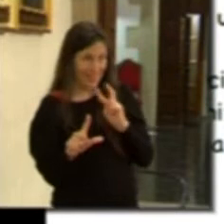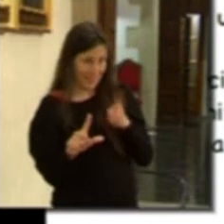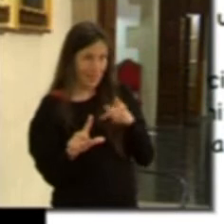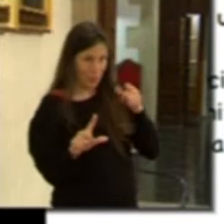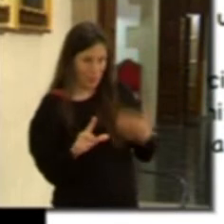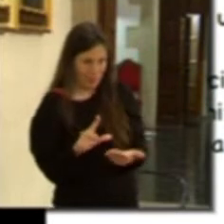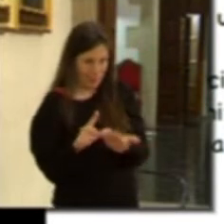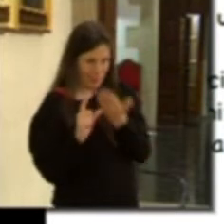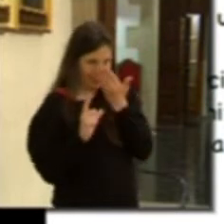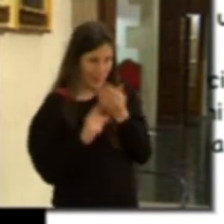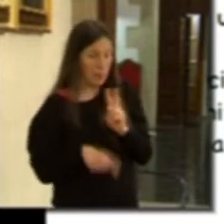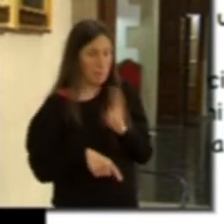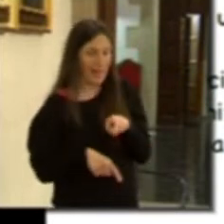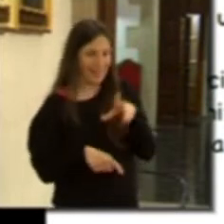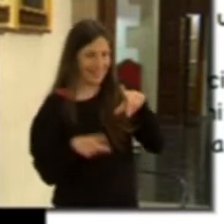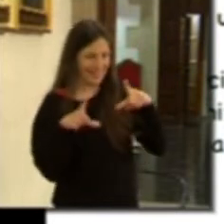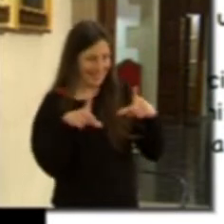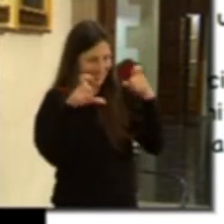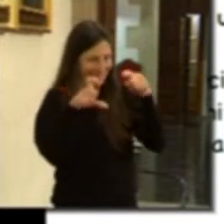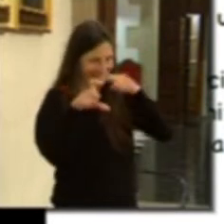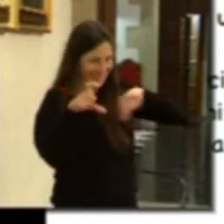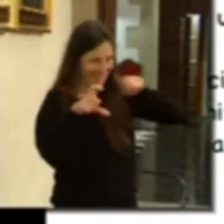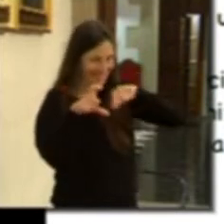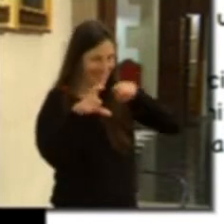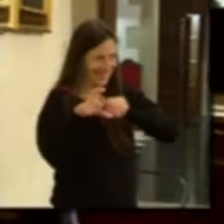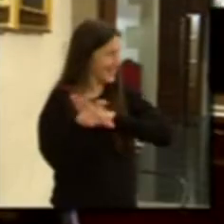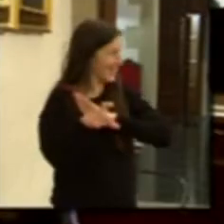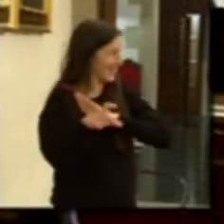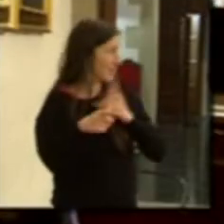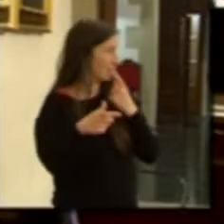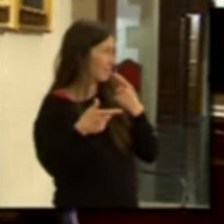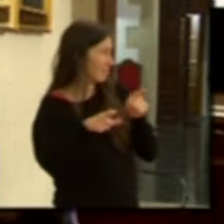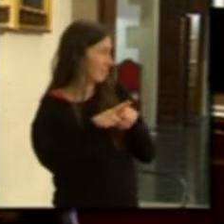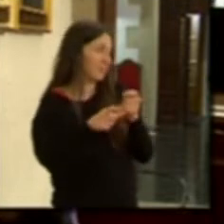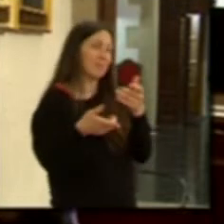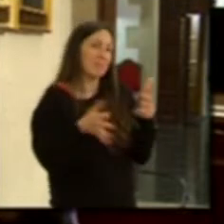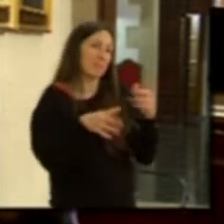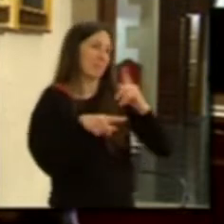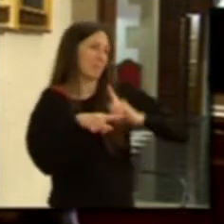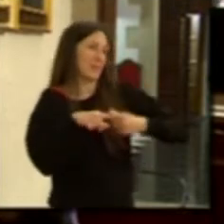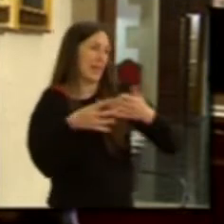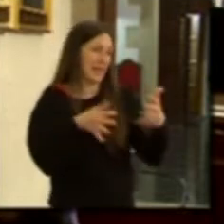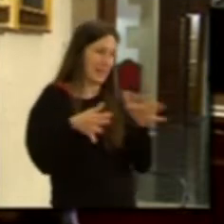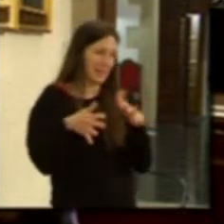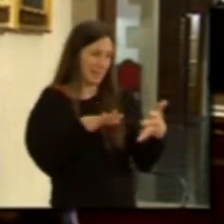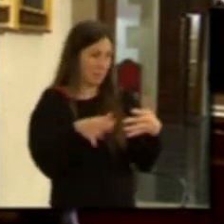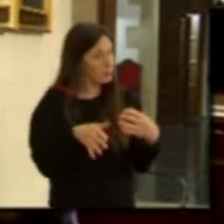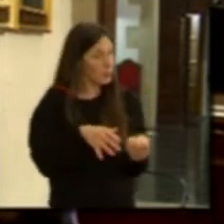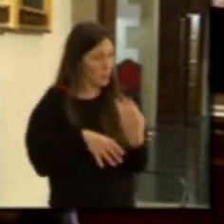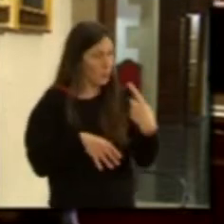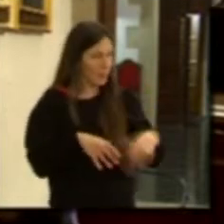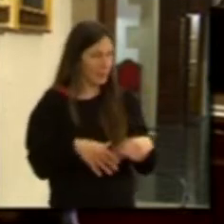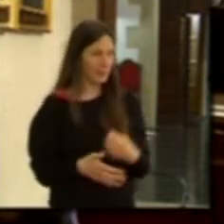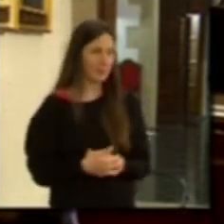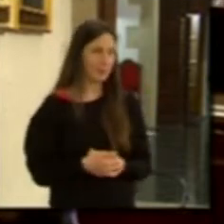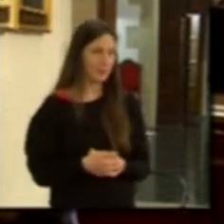i tenim aquesta llum, aquest quadret vermell, és Vic a la nit. Una aglomeració, una ciutat d'un tamany mitjanet, però que també està allà.